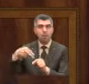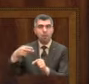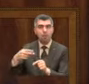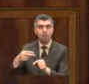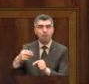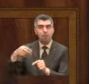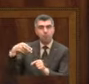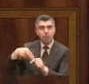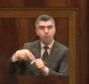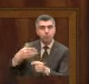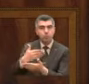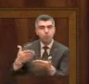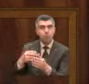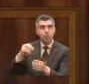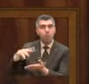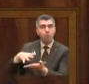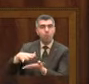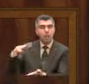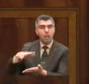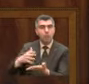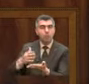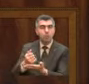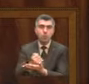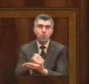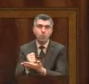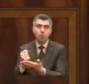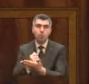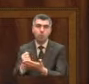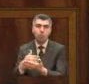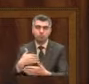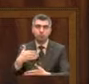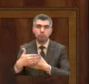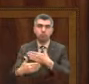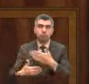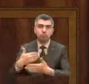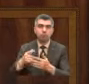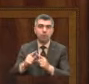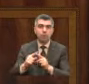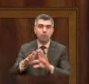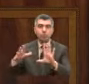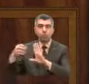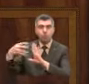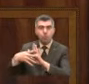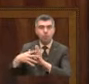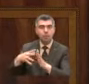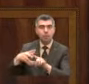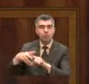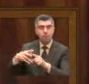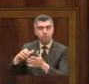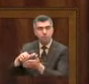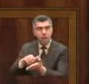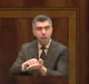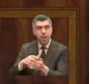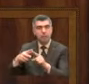طاقة متجددة تشكل مستقبل الاستهلاك البشري، تعدد استعمالها في الصناعة والفلاحة وإنتاج الكهرباء